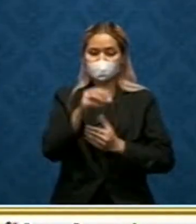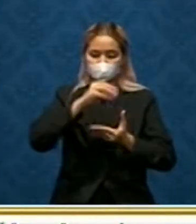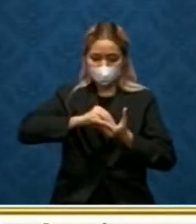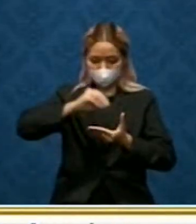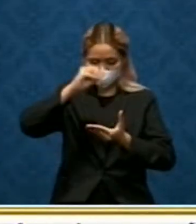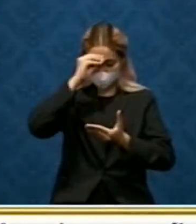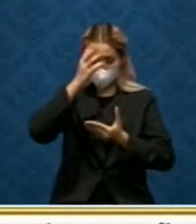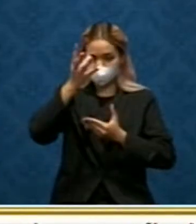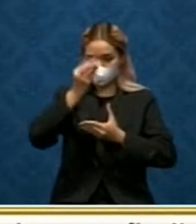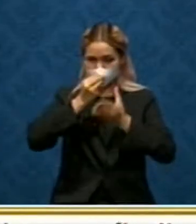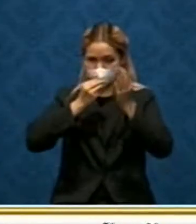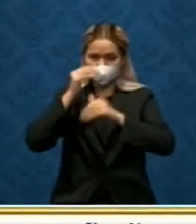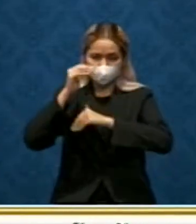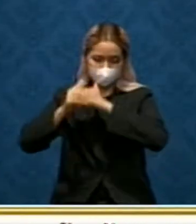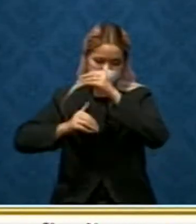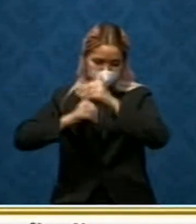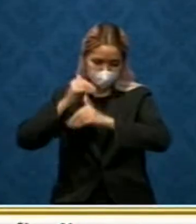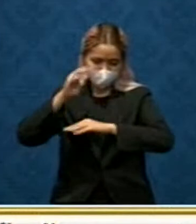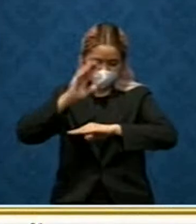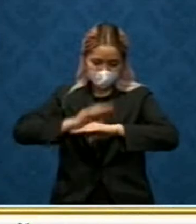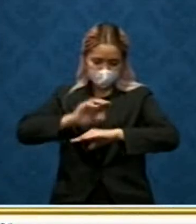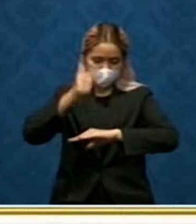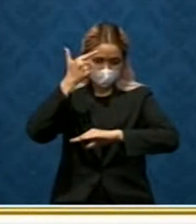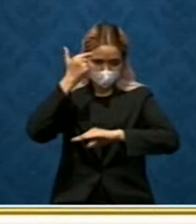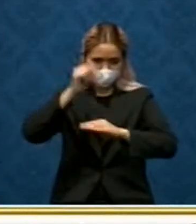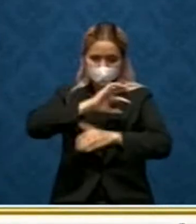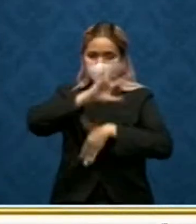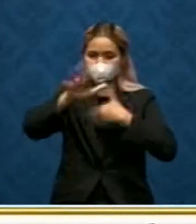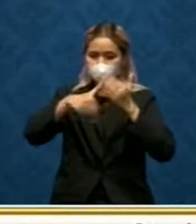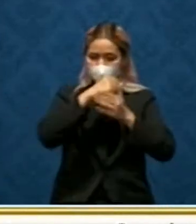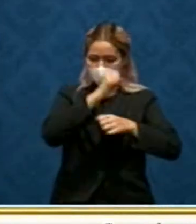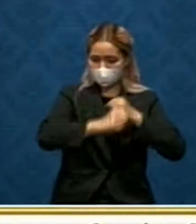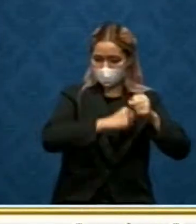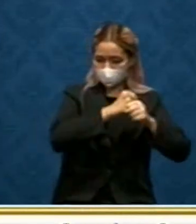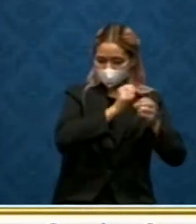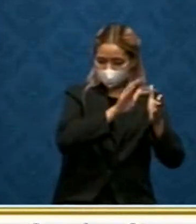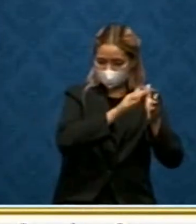เรน รู้ และ การ พัฒนาสักยฅาพของ คน ไย ทุ ช่ว ไ้